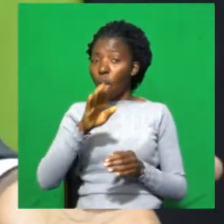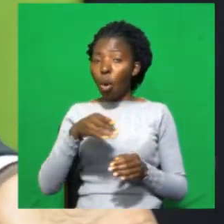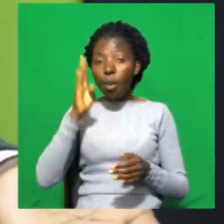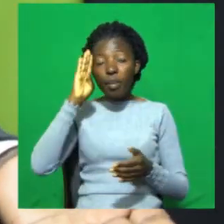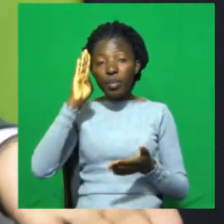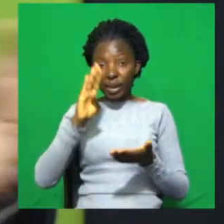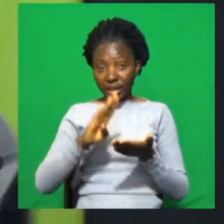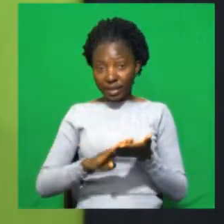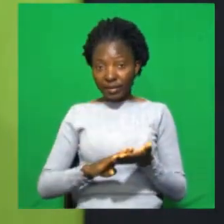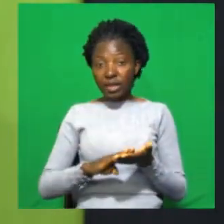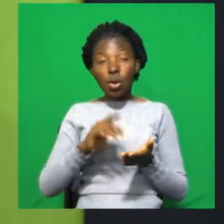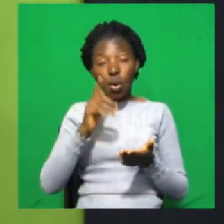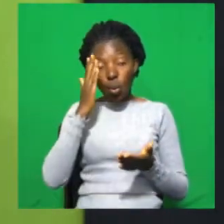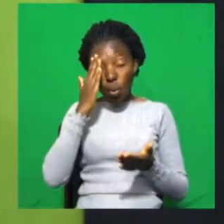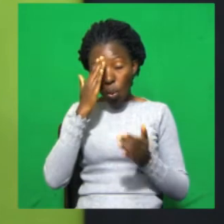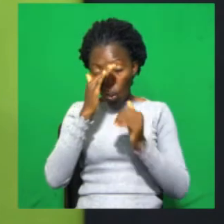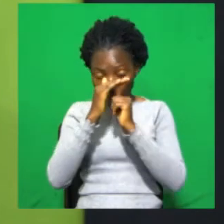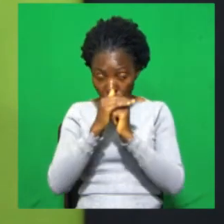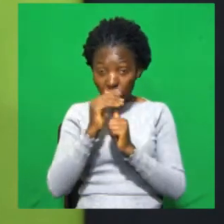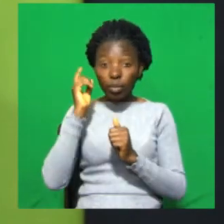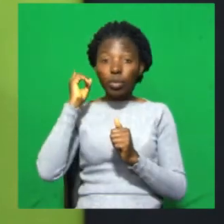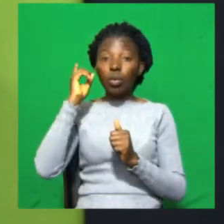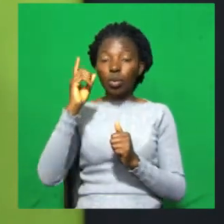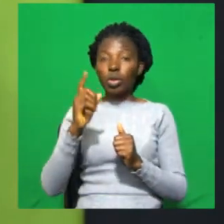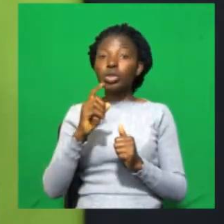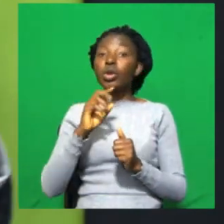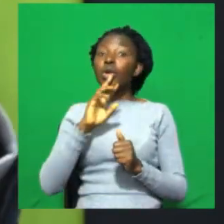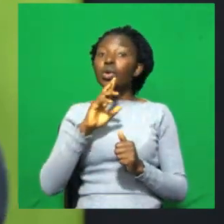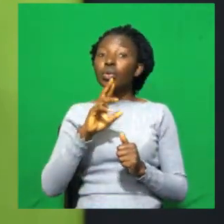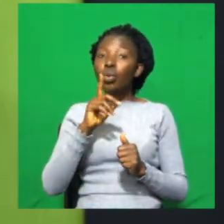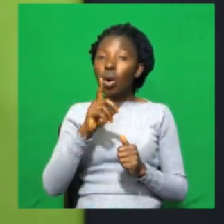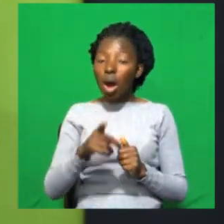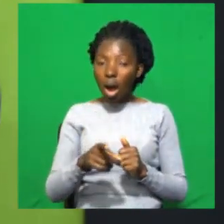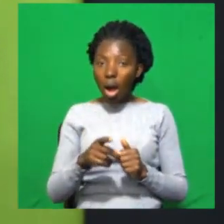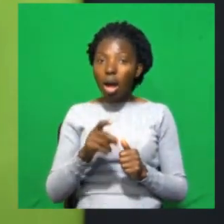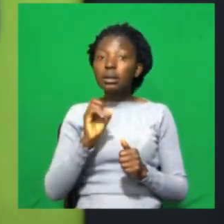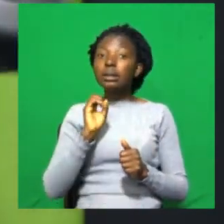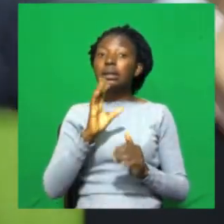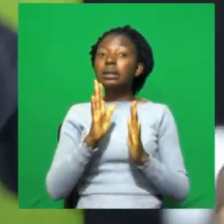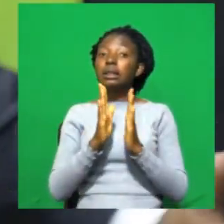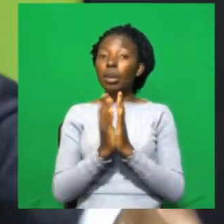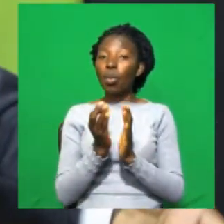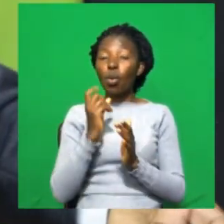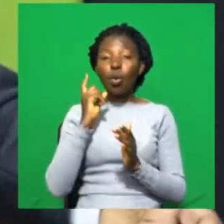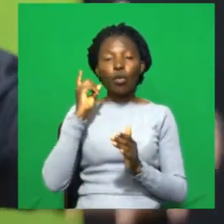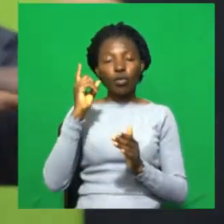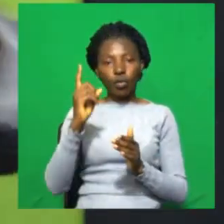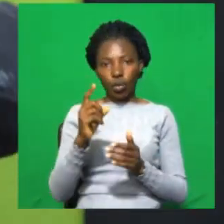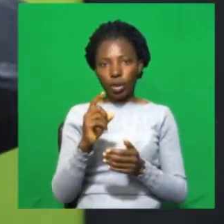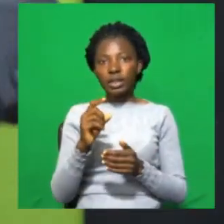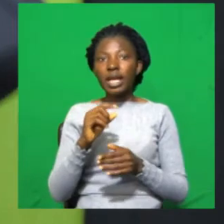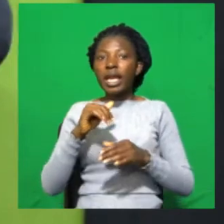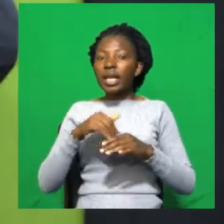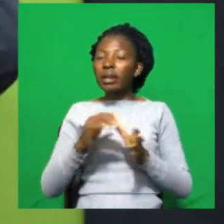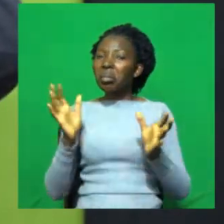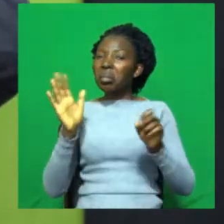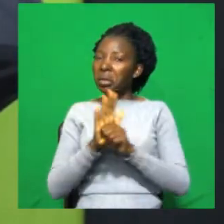vese vanonamata Mwari vaya vanotorwa sekunge itemberi yaMwari. Mukuwanda